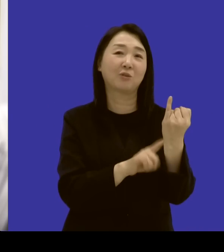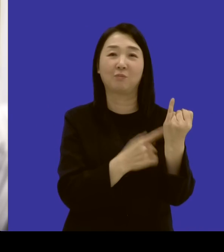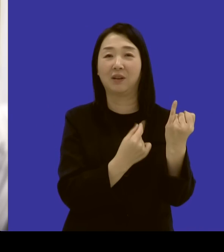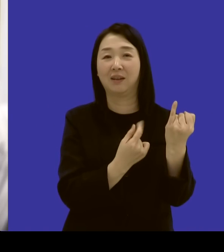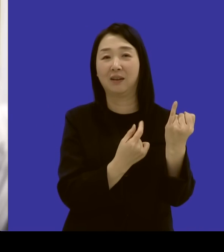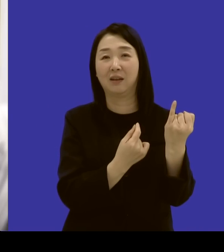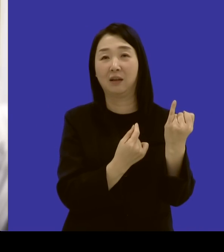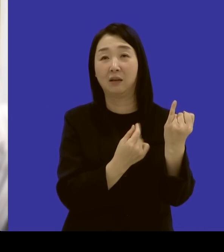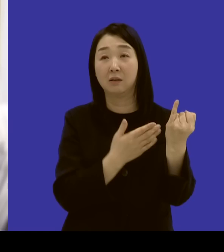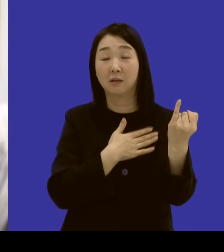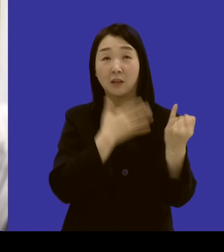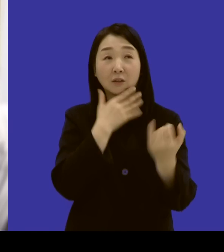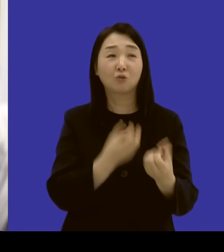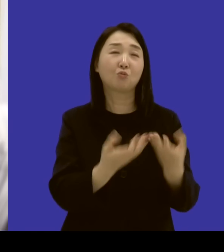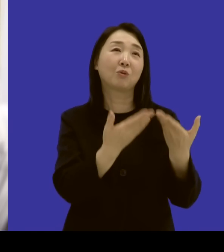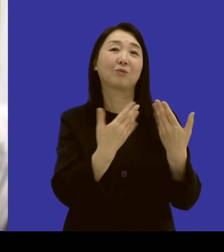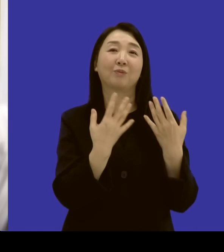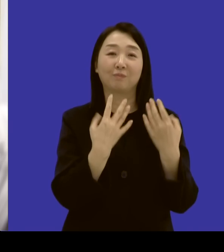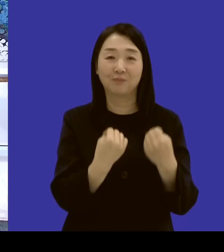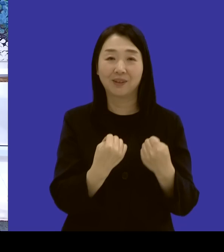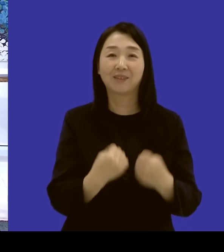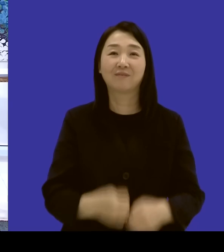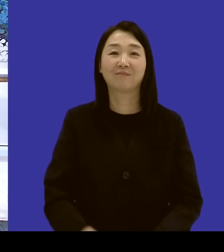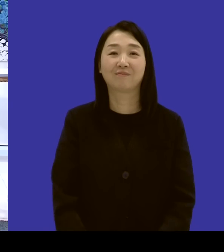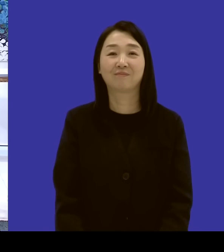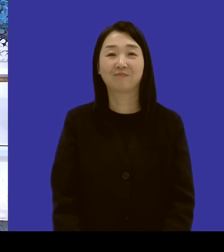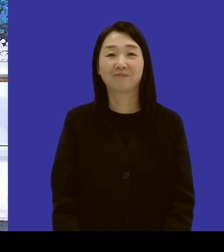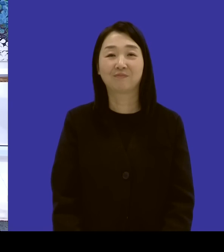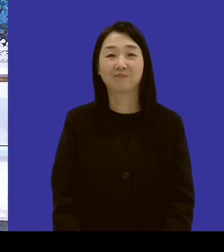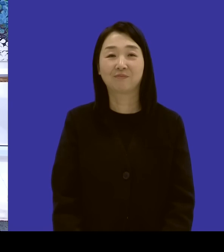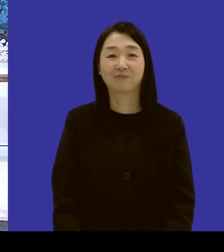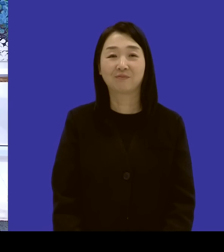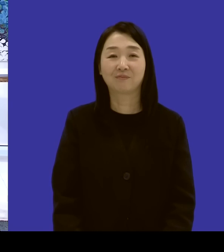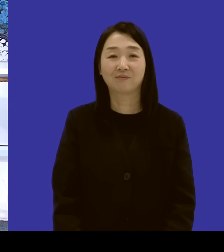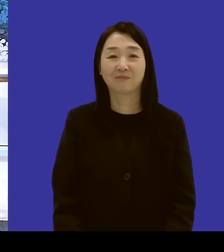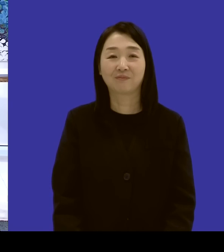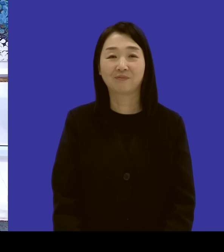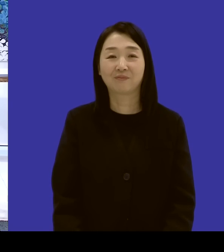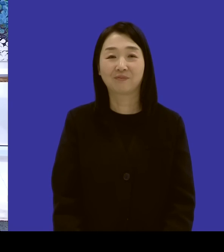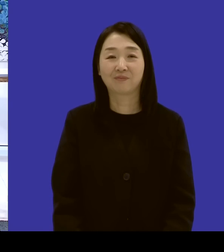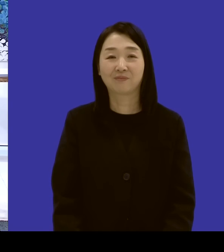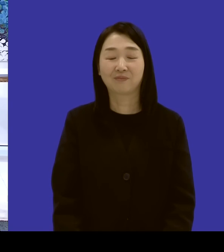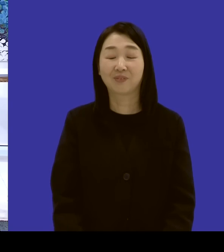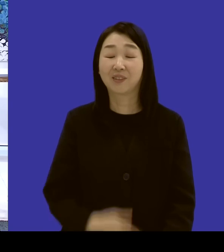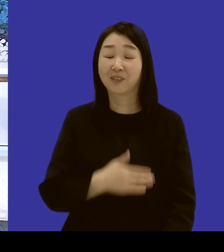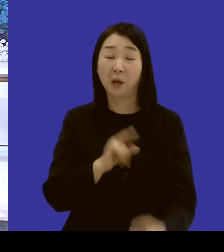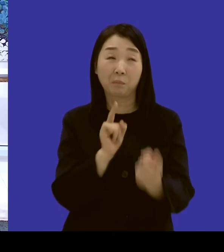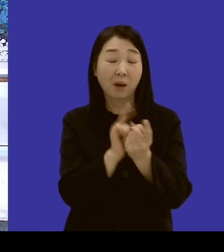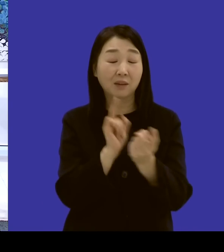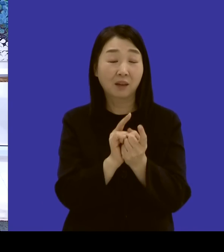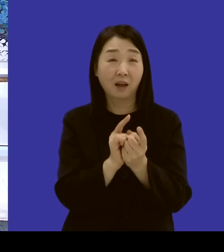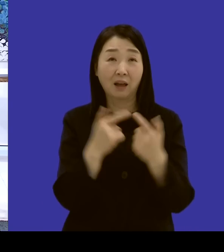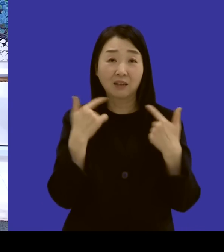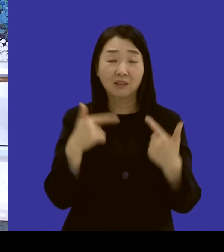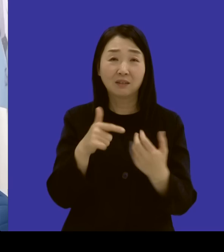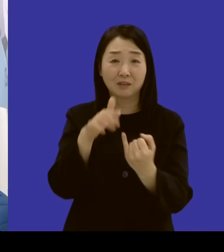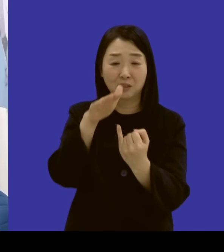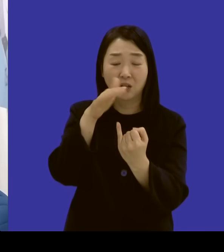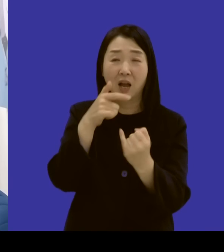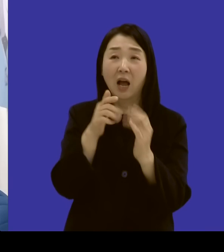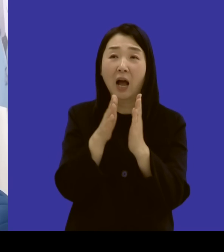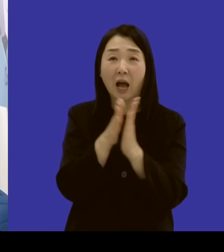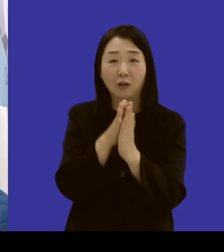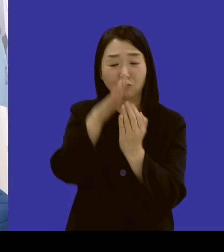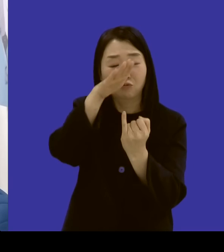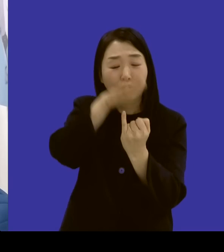그리고 저한테 너무 축복을 많이 해주시고 가셨어요. 매일 그리고 보기만 하면. 저희 집만 보면 그냥 모든 식구를 위해서 이분이